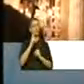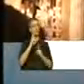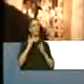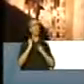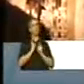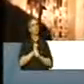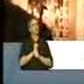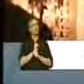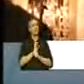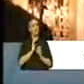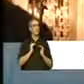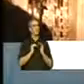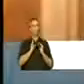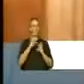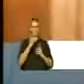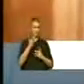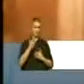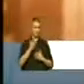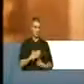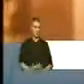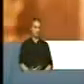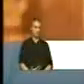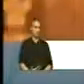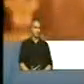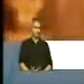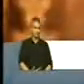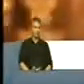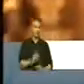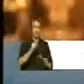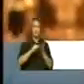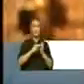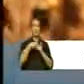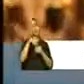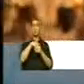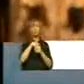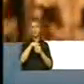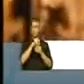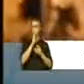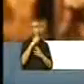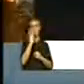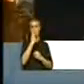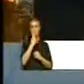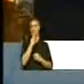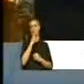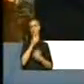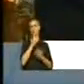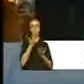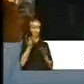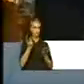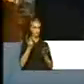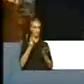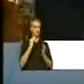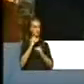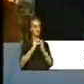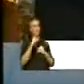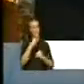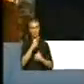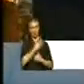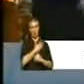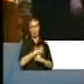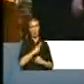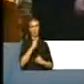קונסרבטיביים ממה שחשבו בתוך המערכת, אבל בנושא מדיניות הפנים יש לו כמובן הצהרות לגבי תהליך, הוא